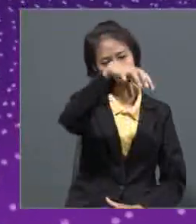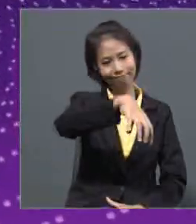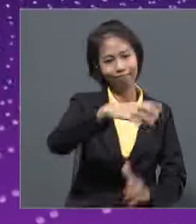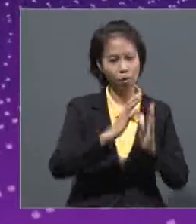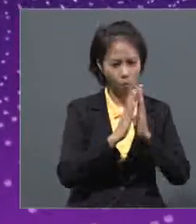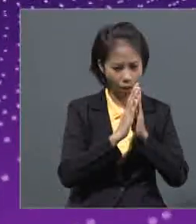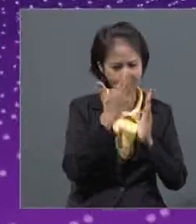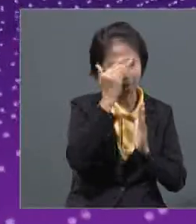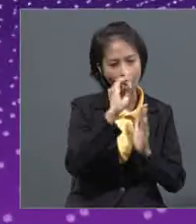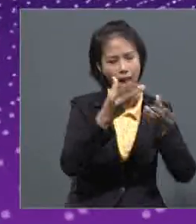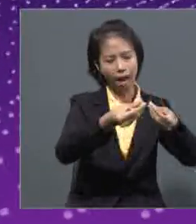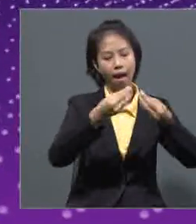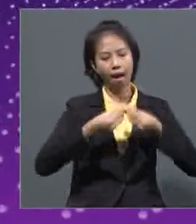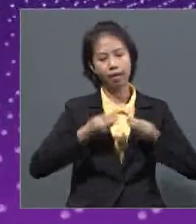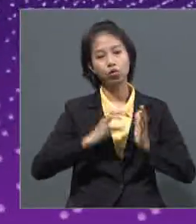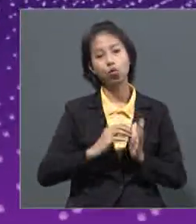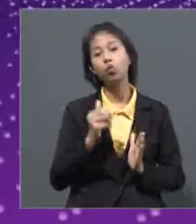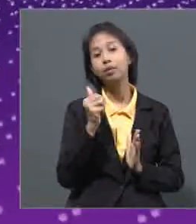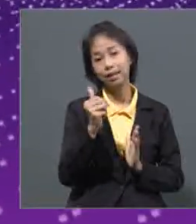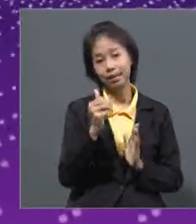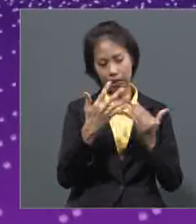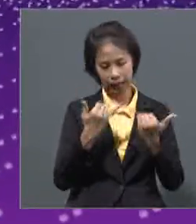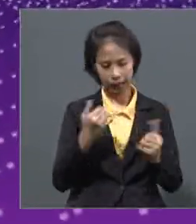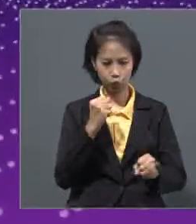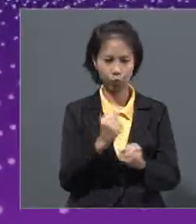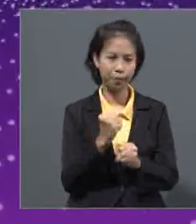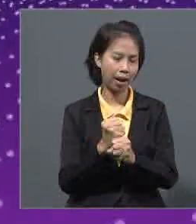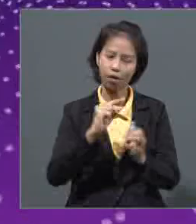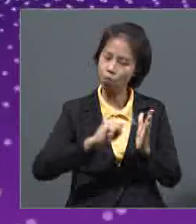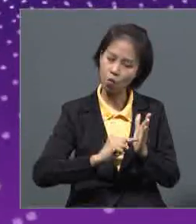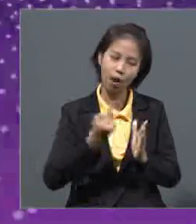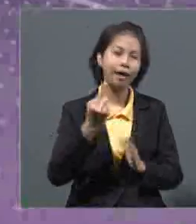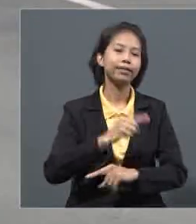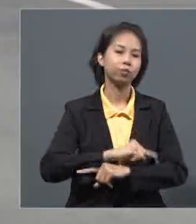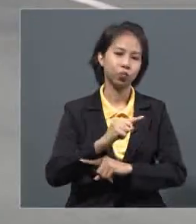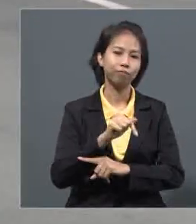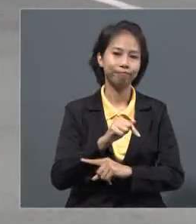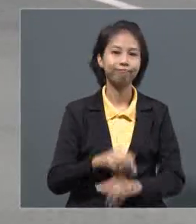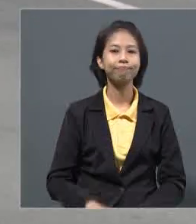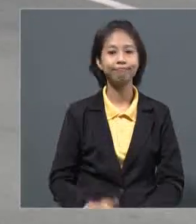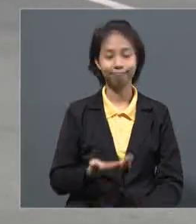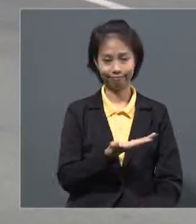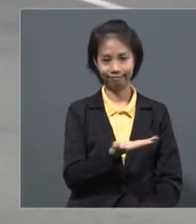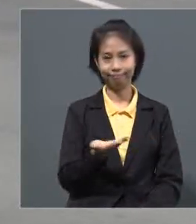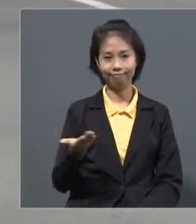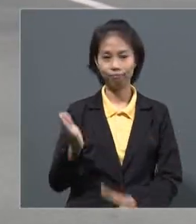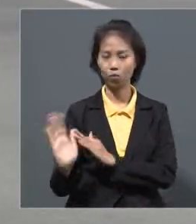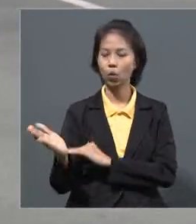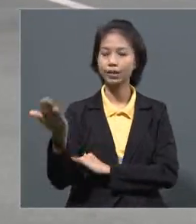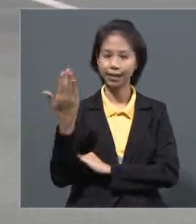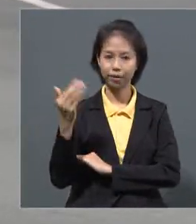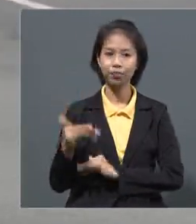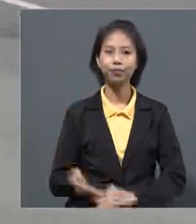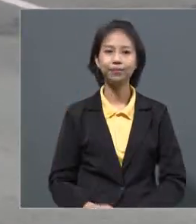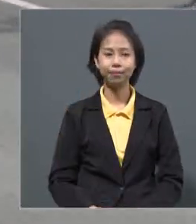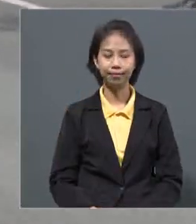คะเพื่อความเป็นสิริมงคลในโอกาสเข้าปฏิบัติหน้าที่เป็นวันแรกนั่นเองค่ะพาคุณผู้ชมไปดูภาพบรรยากาศตั้งแต่ช่วงเช้าที่ผ่านมาก่